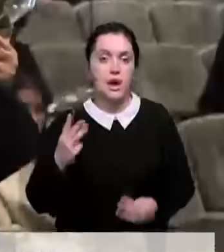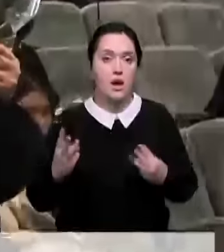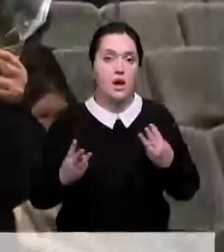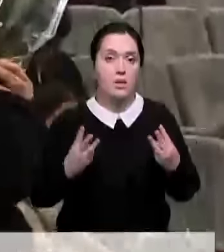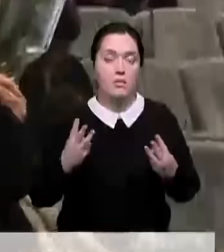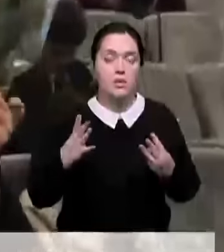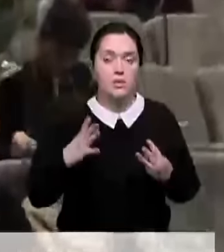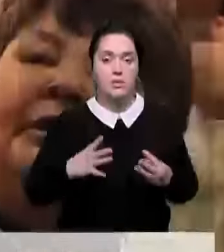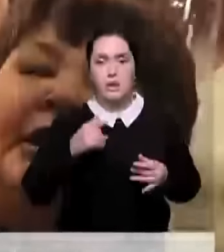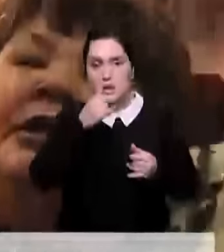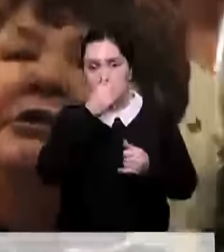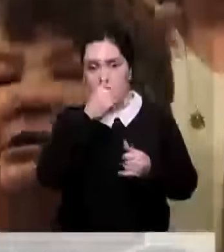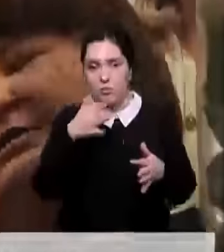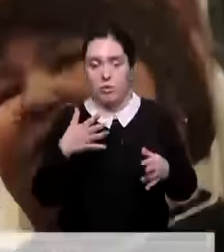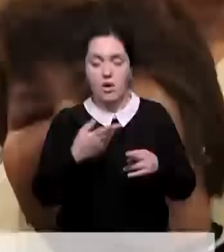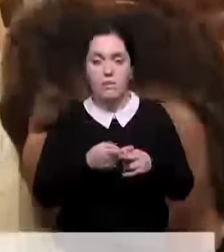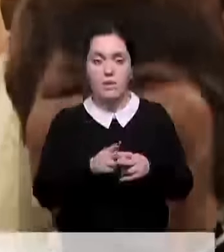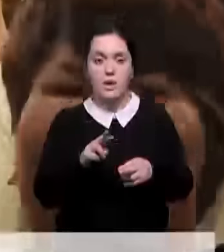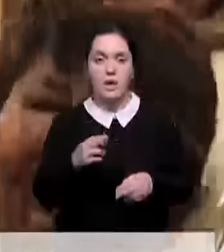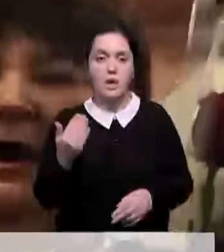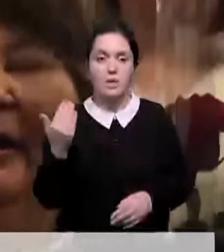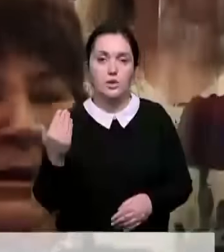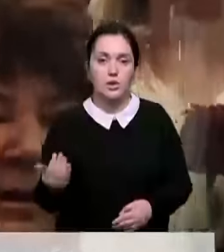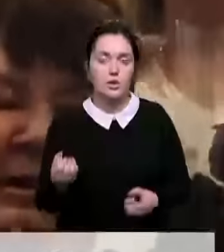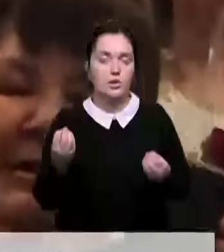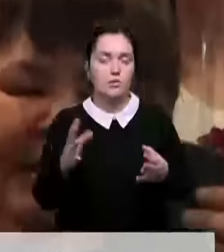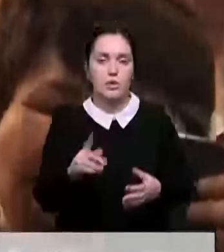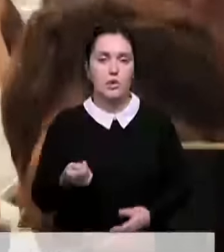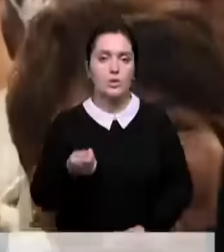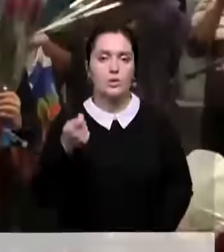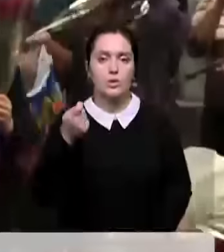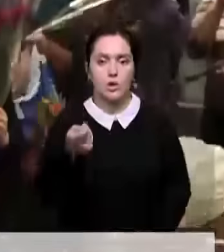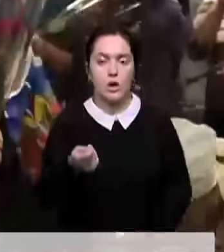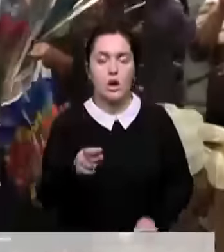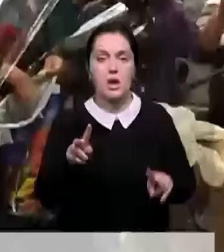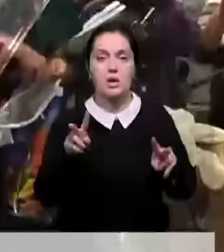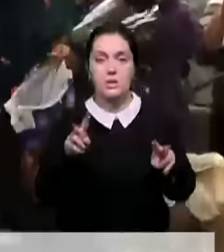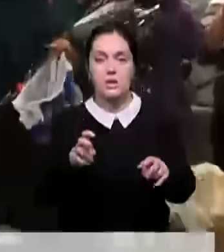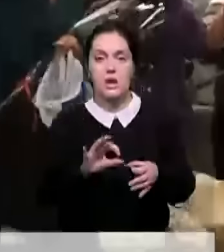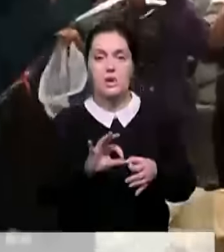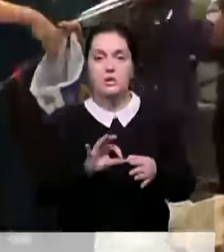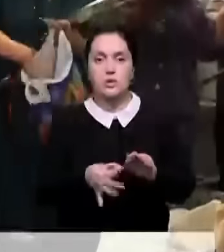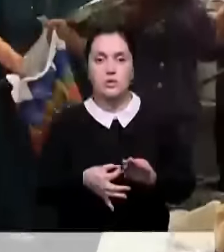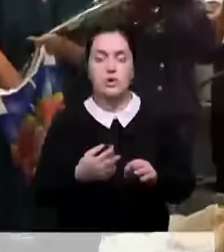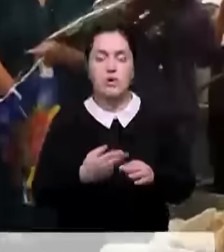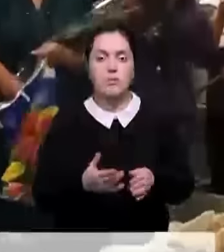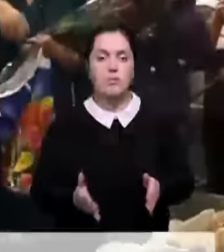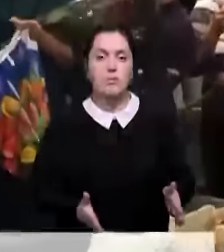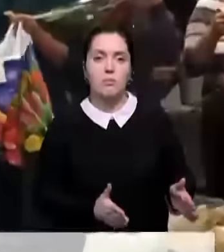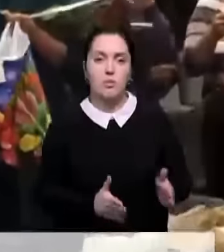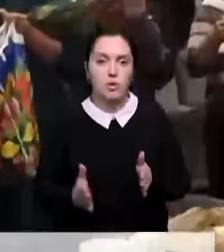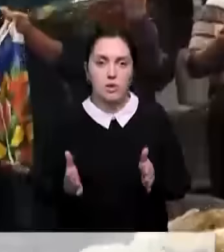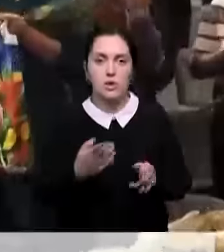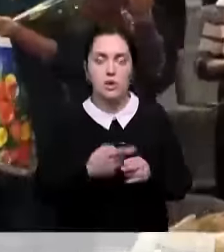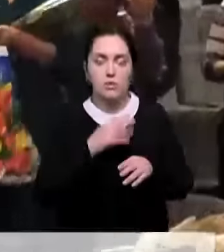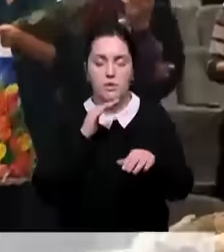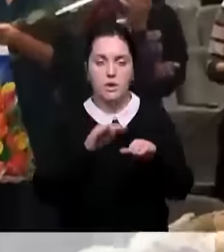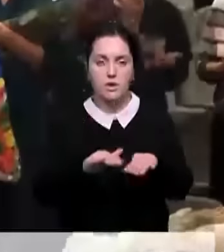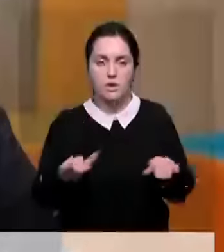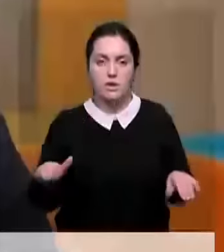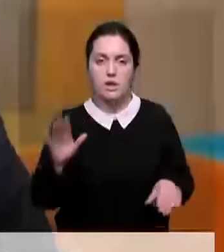сдержать и Гульхан Каирбекова. Для нее это не просто ключи от квартиры, а символ сложного и большого пути, который прошла